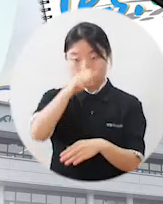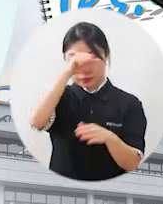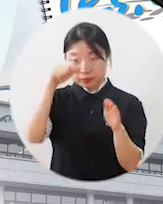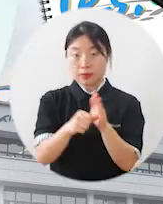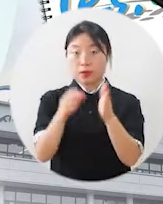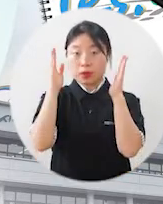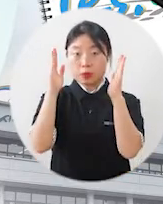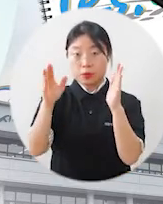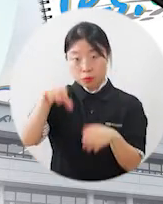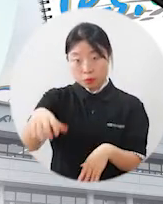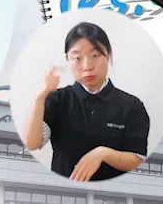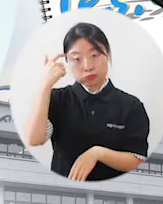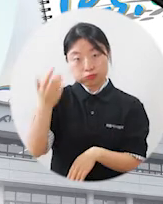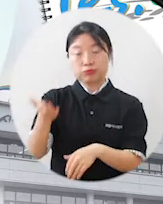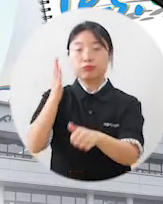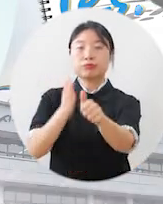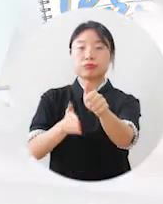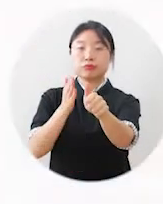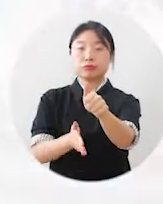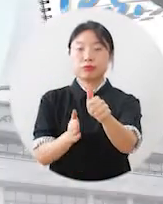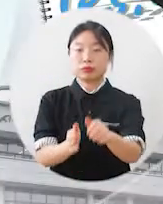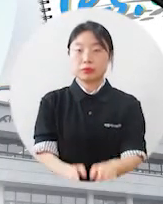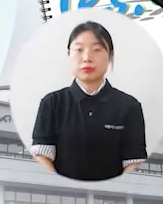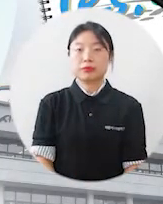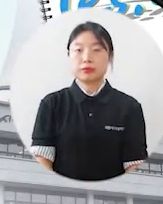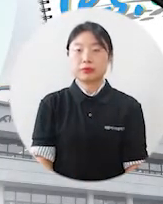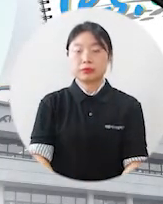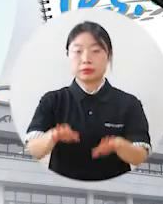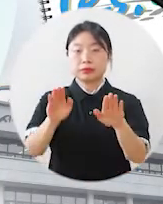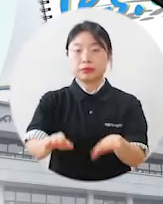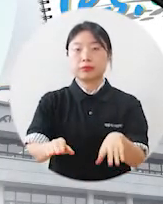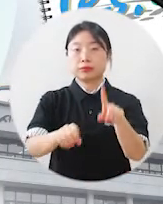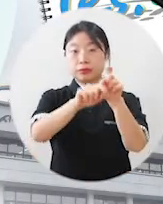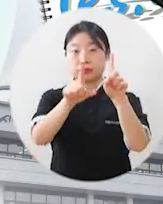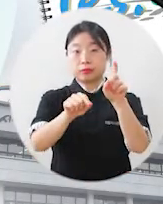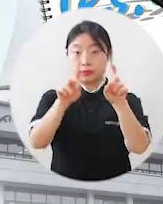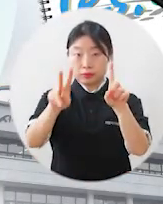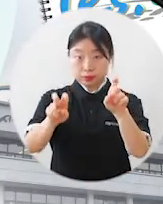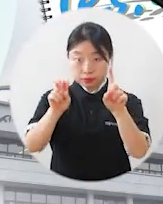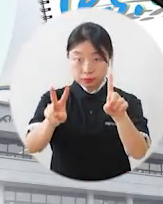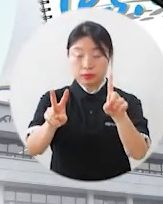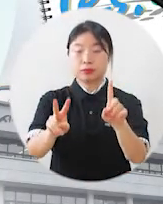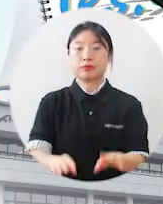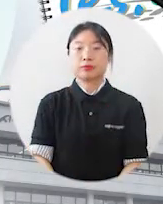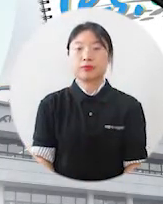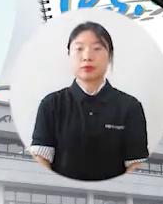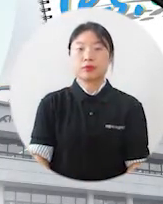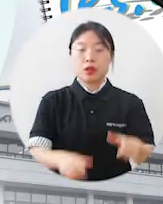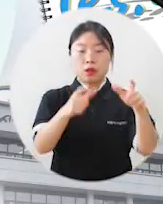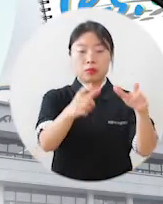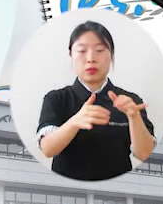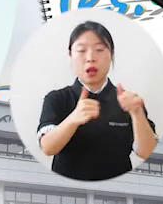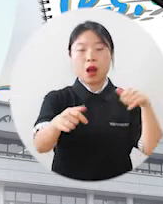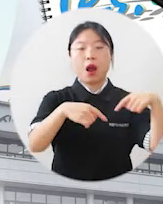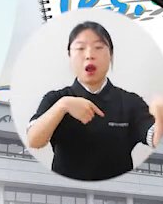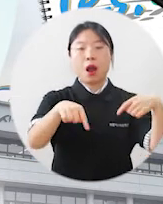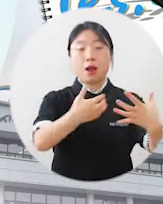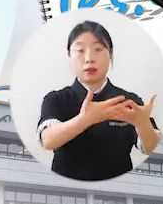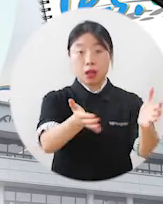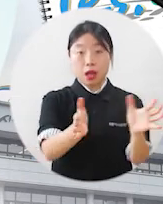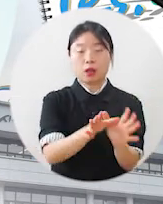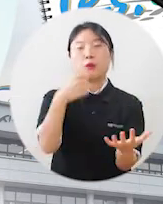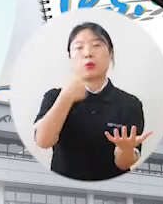문의사항은 평생교육과로 연락 바랍니다. 오는 11월 21일에 주민자치 기본교육이